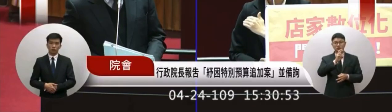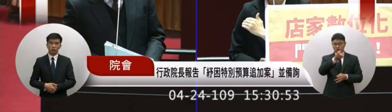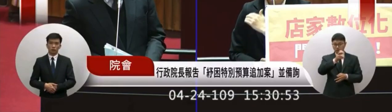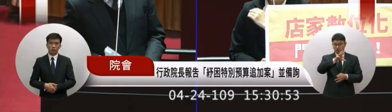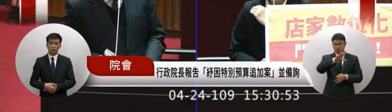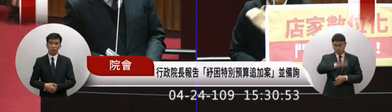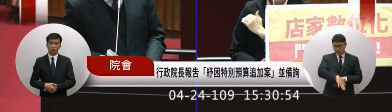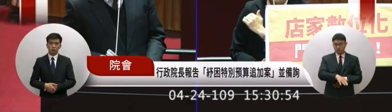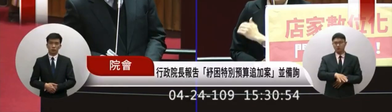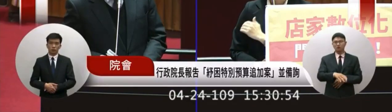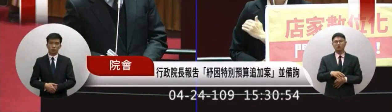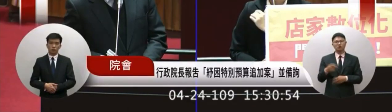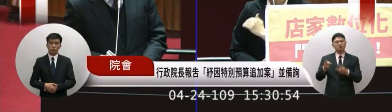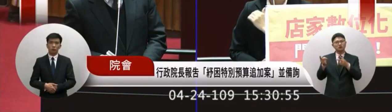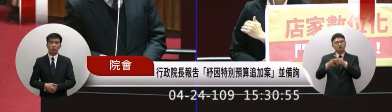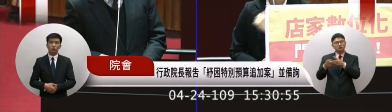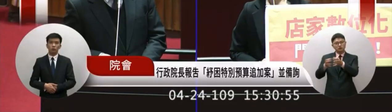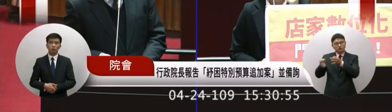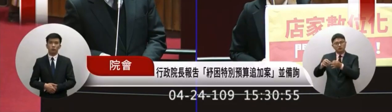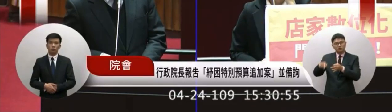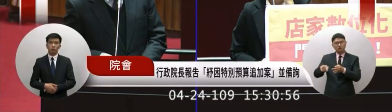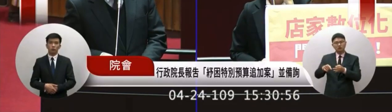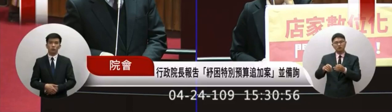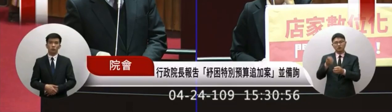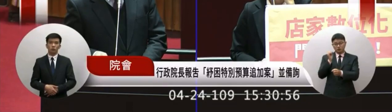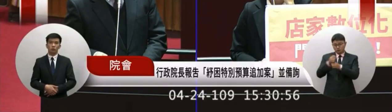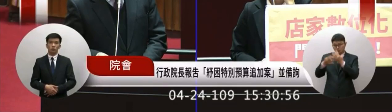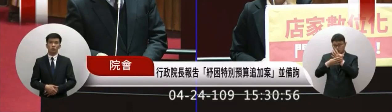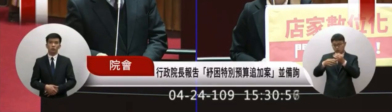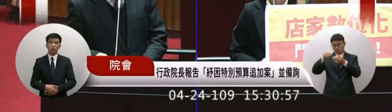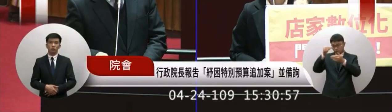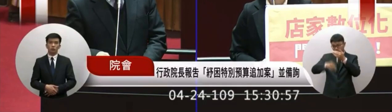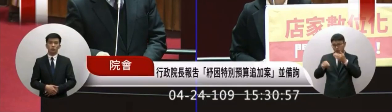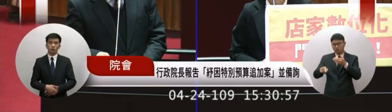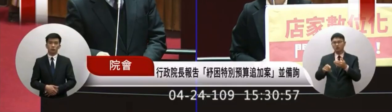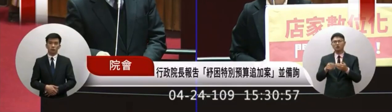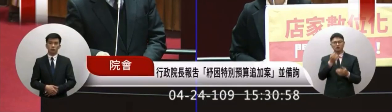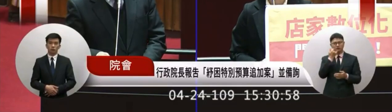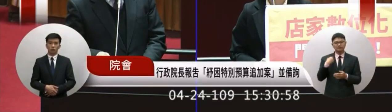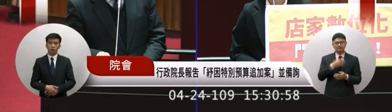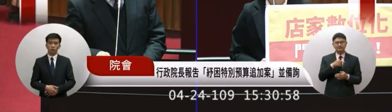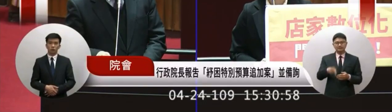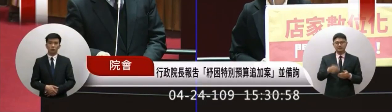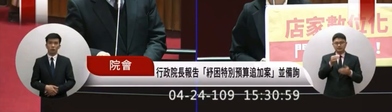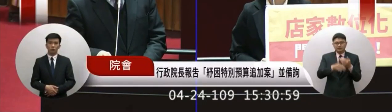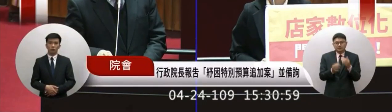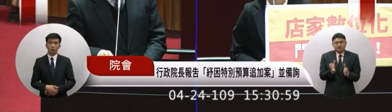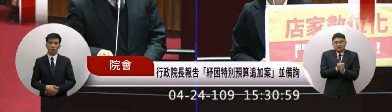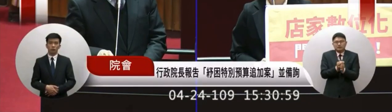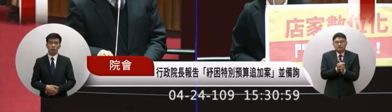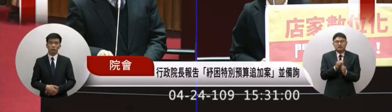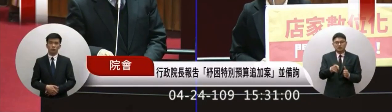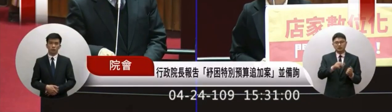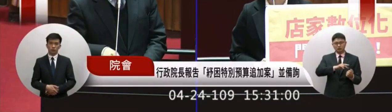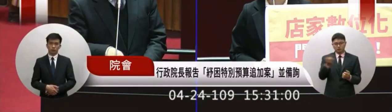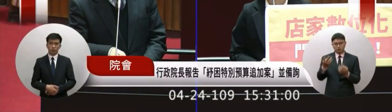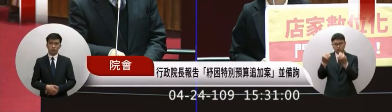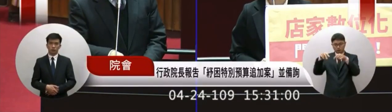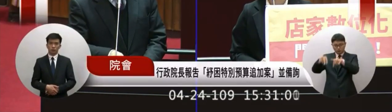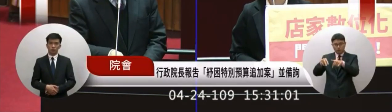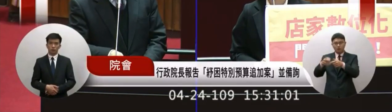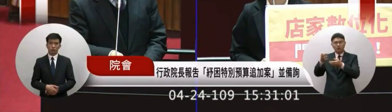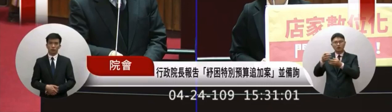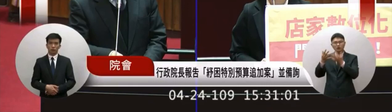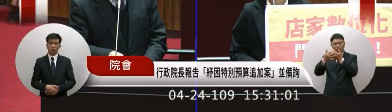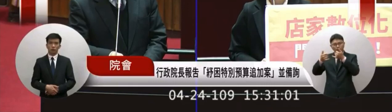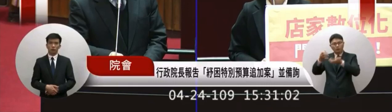到这个小规模的作业标准优惠作业标准规范里面的这些店家，就会因为这个条件的限制上而导致它数位化必须要增加